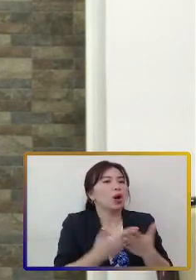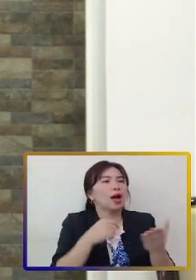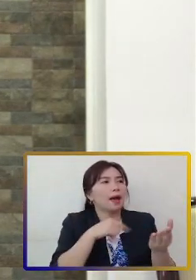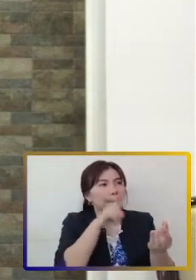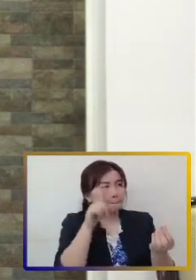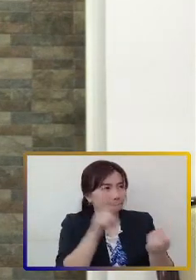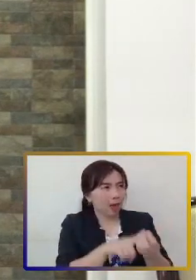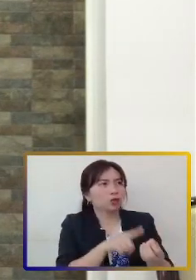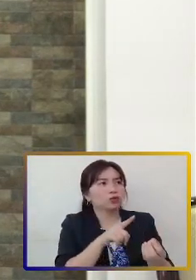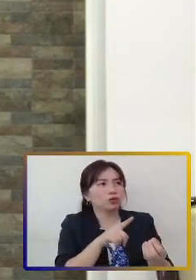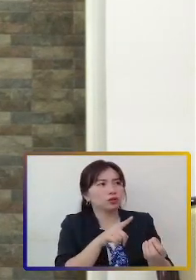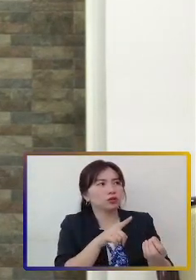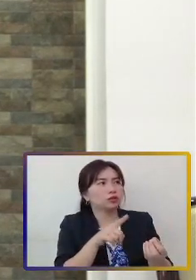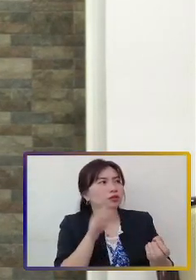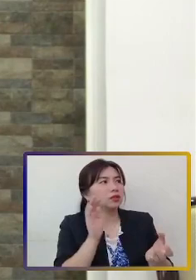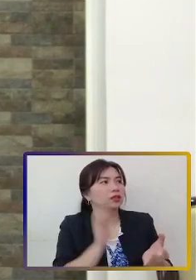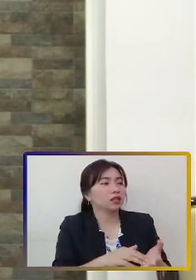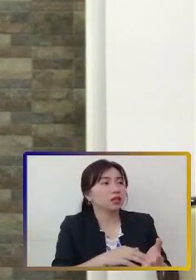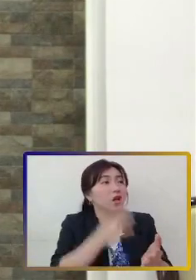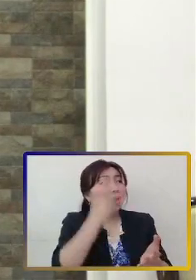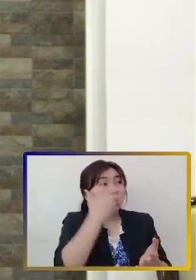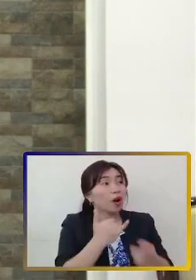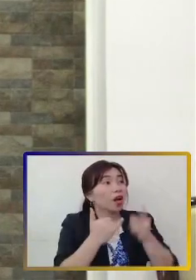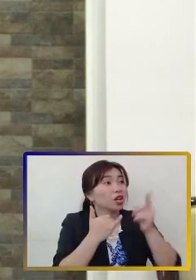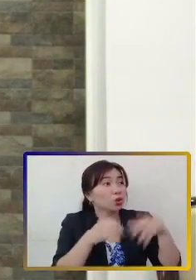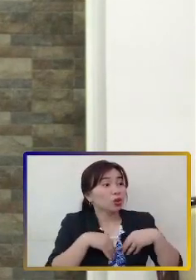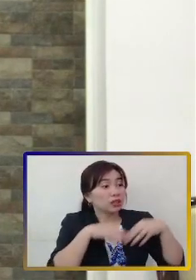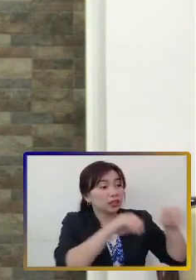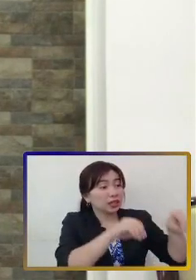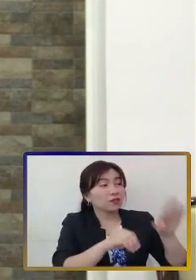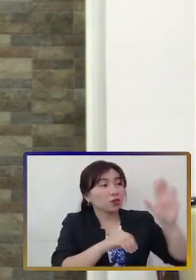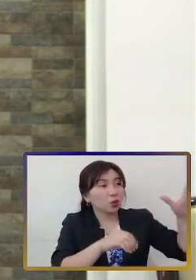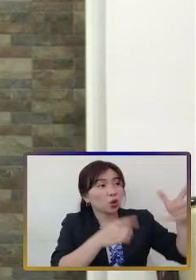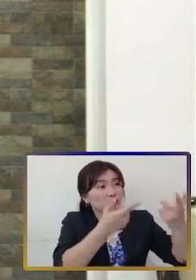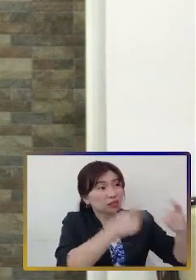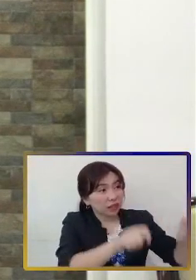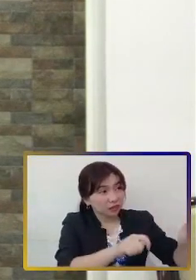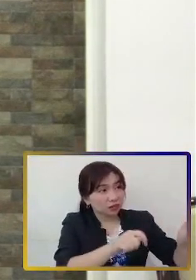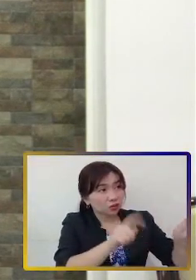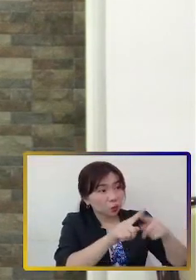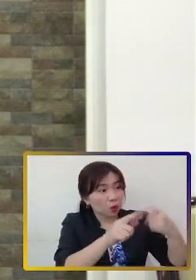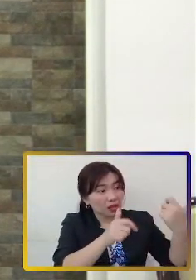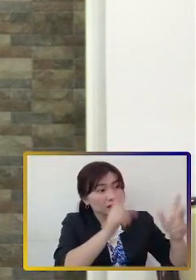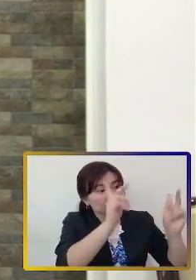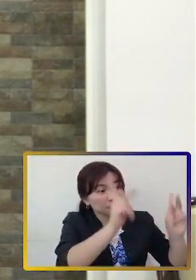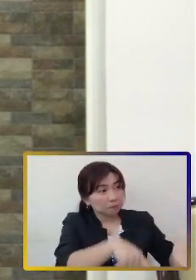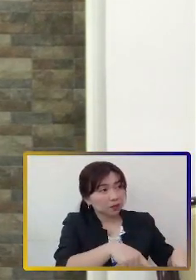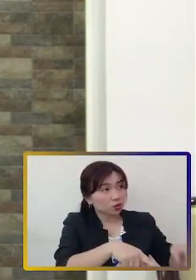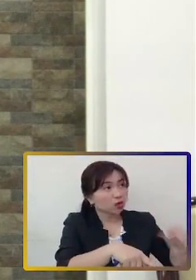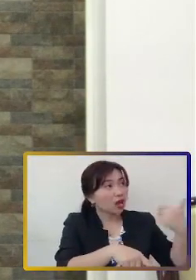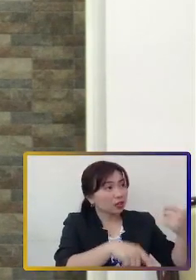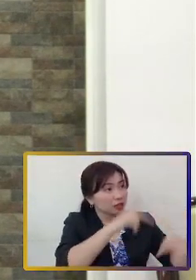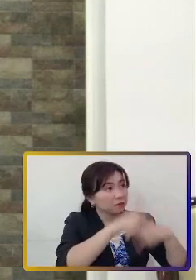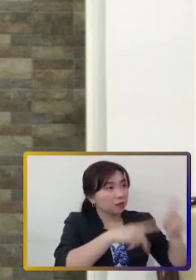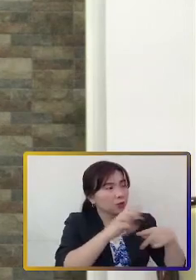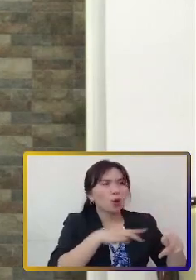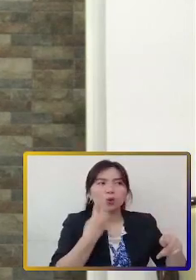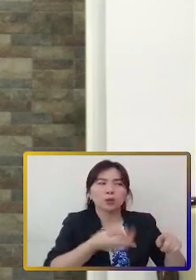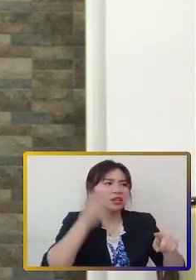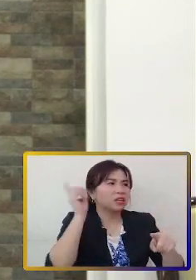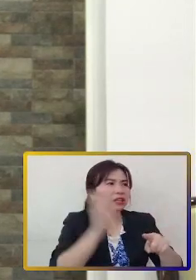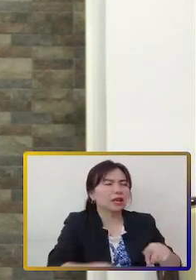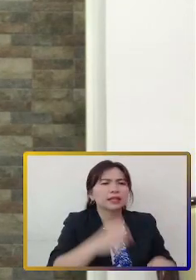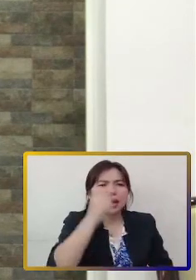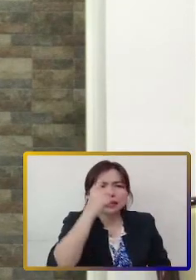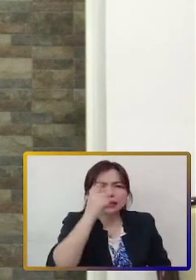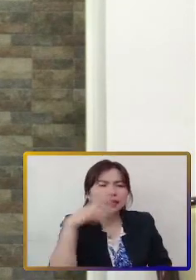about Ba't may pagkakatiwala sa tao hindi nga natin kayang Unawain ang sarili nating buhay Bakit na hindi Paano mo masasabing